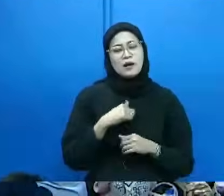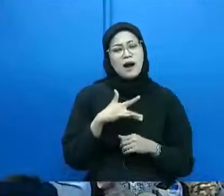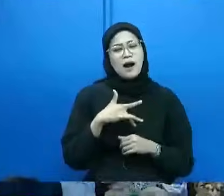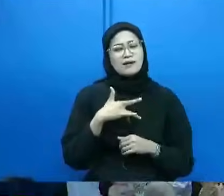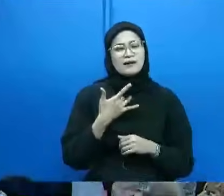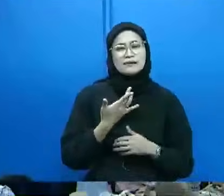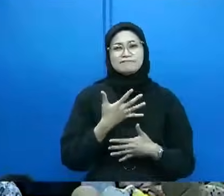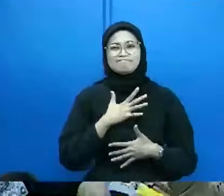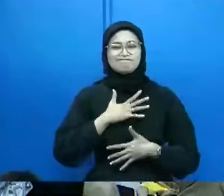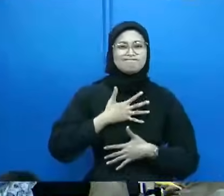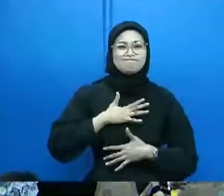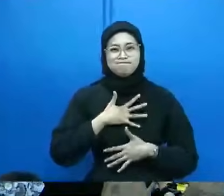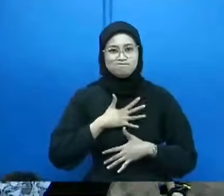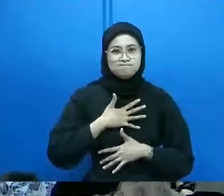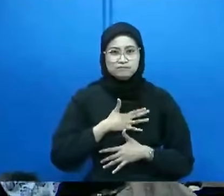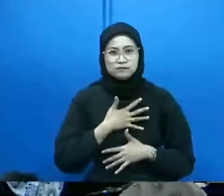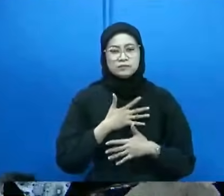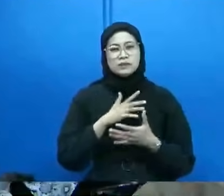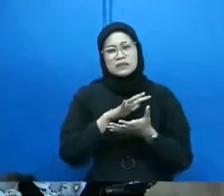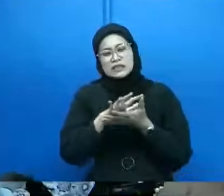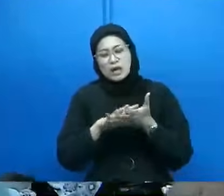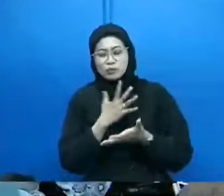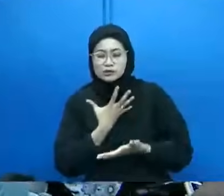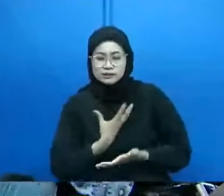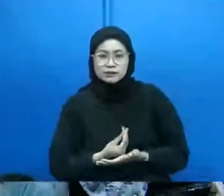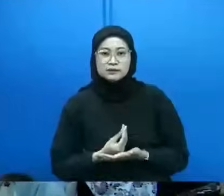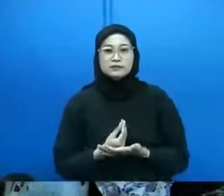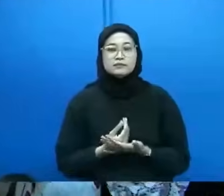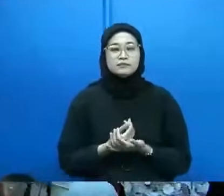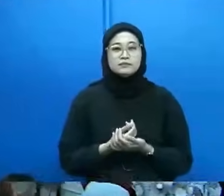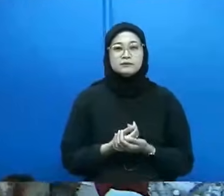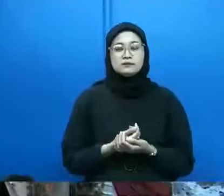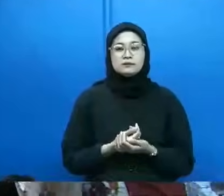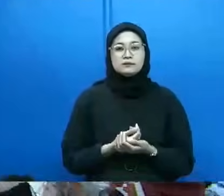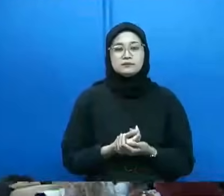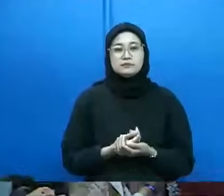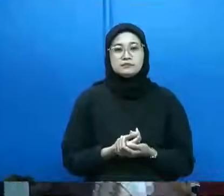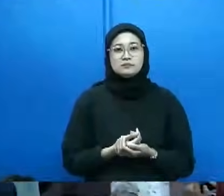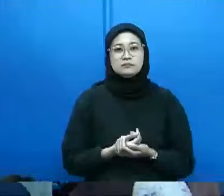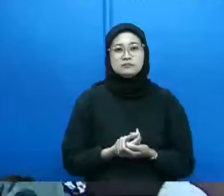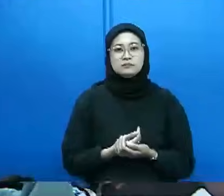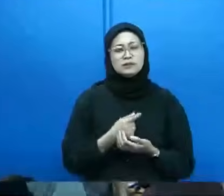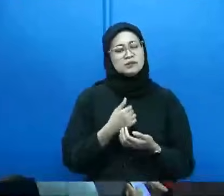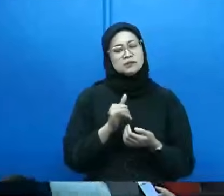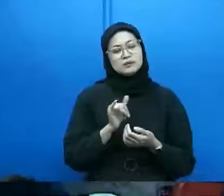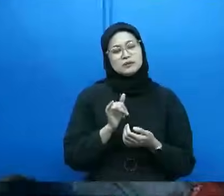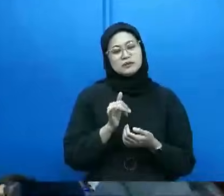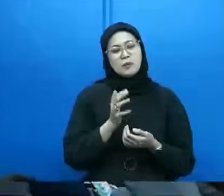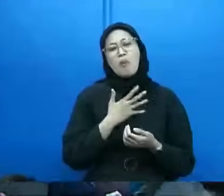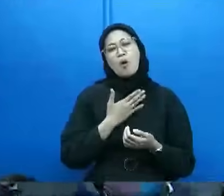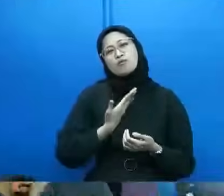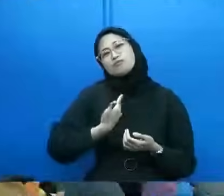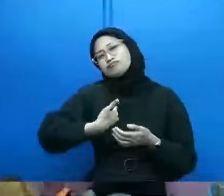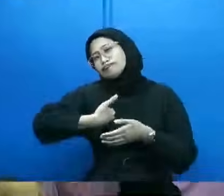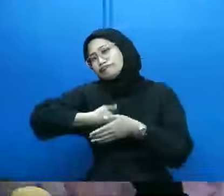gelisah luar biasa, bercampur rasa sedih. Saya tiba kemudian pengen ke Malaysia.